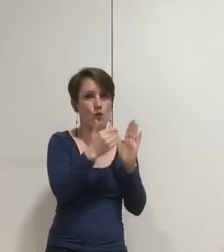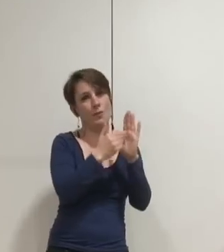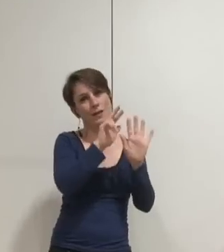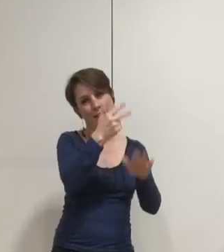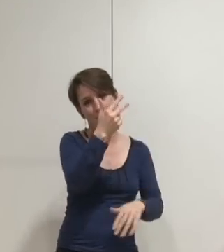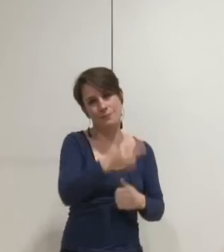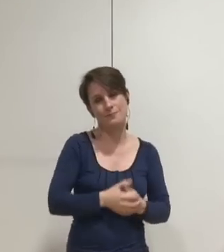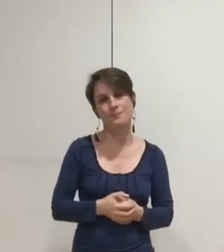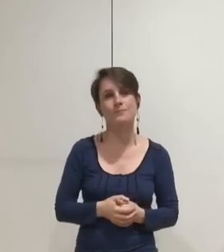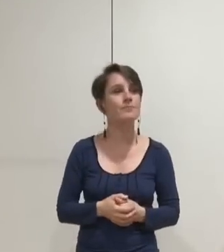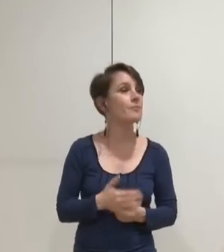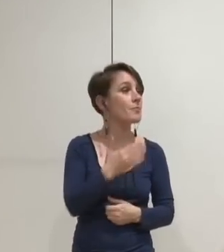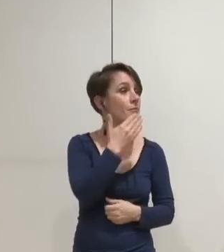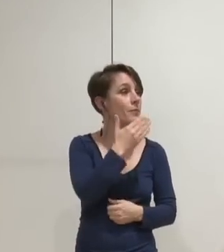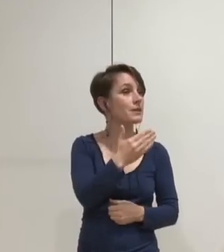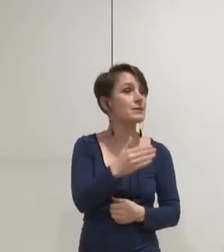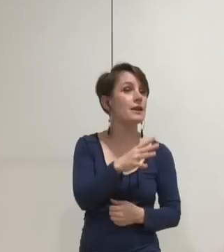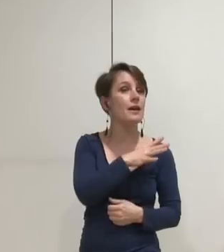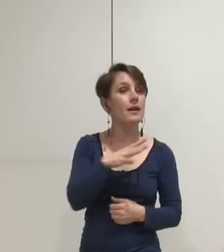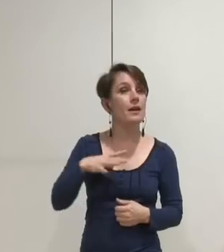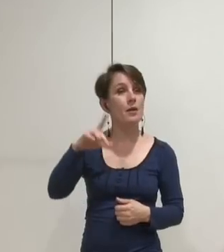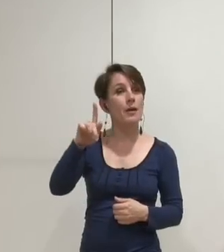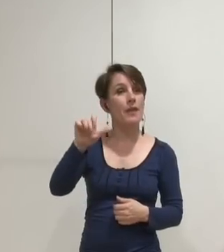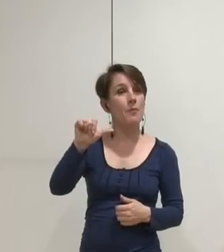2013 merci Madame Garnier